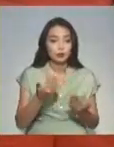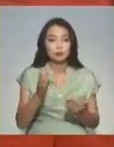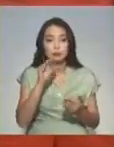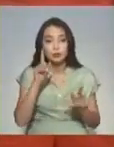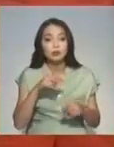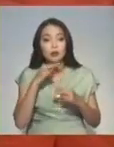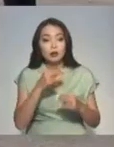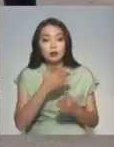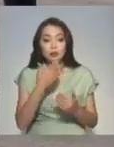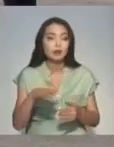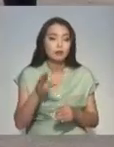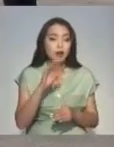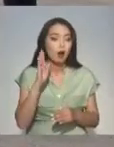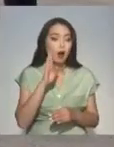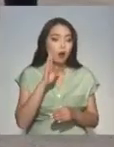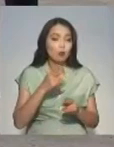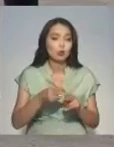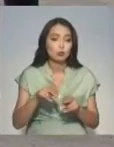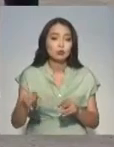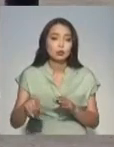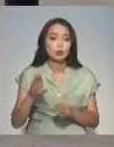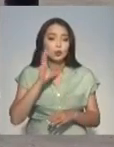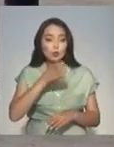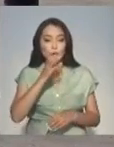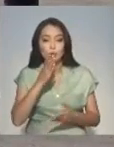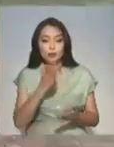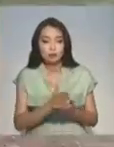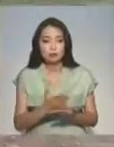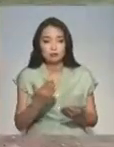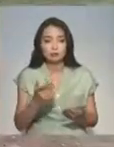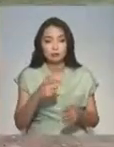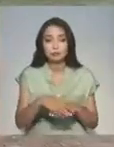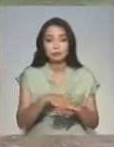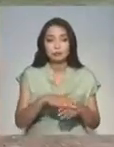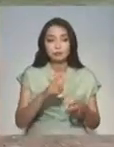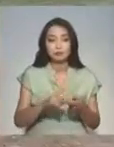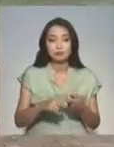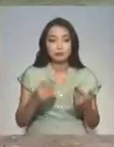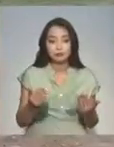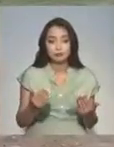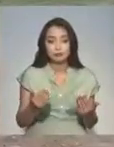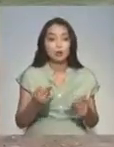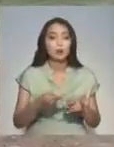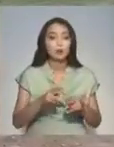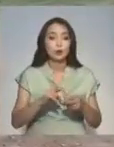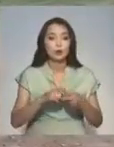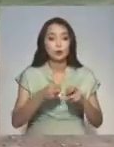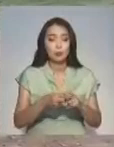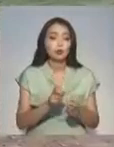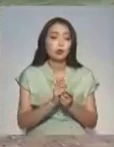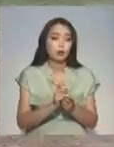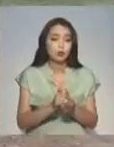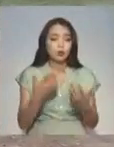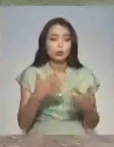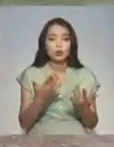жоқ. Бәрі бірдей ауыз суды осы құдықтан ішеді. Тек әр үйдегі адам санына қарай алады. Бұл мәселемен күресіп келе